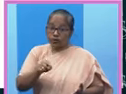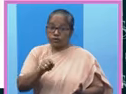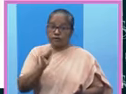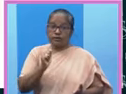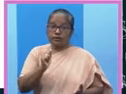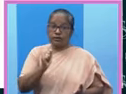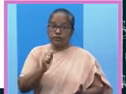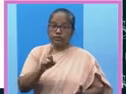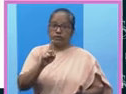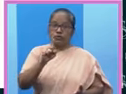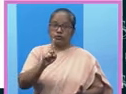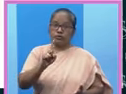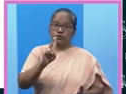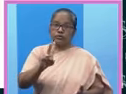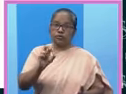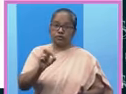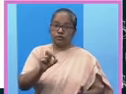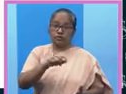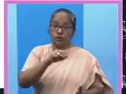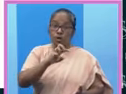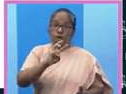தான், 120 டிகிரி. எதில்,